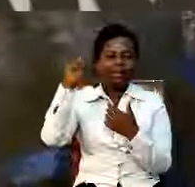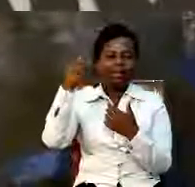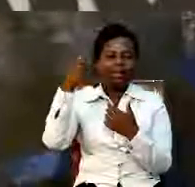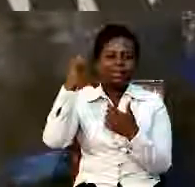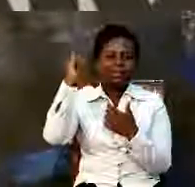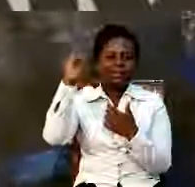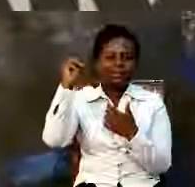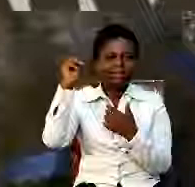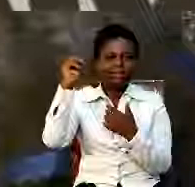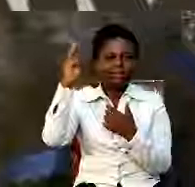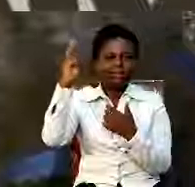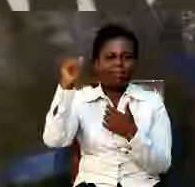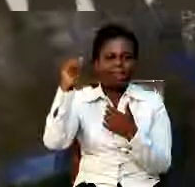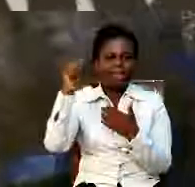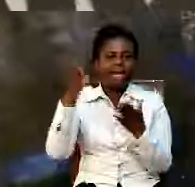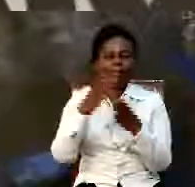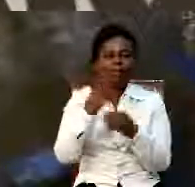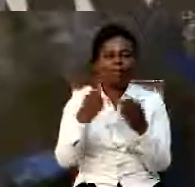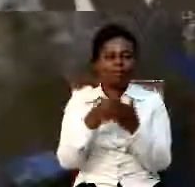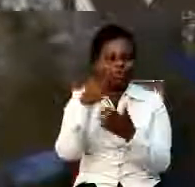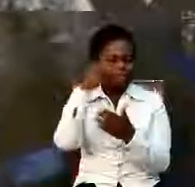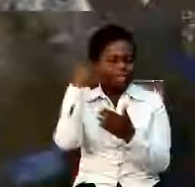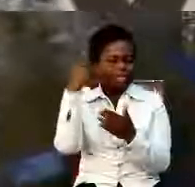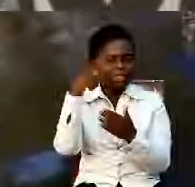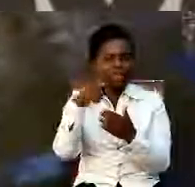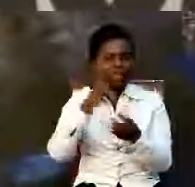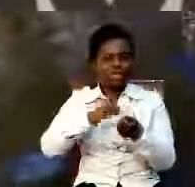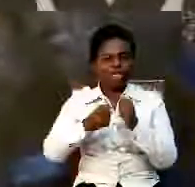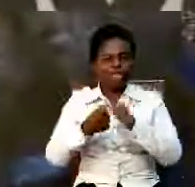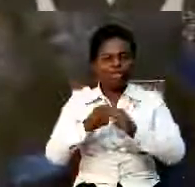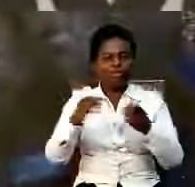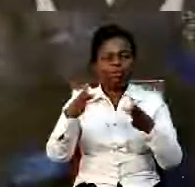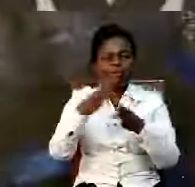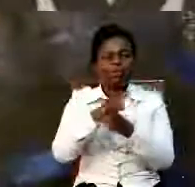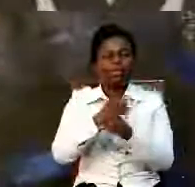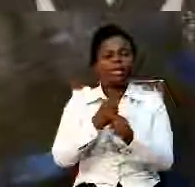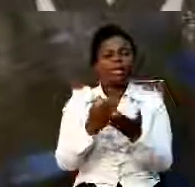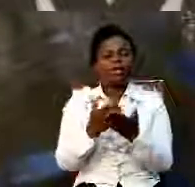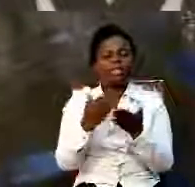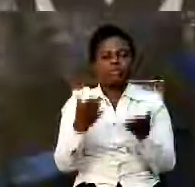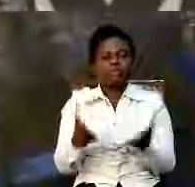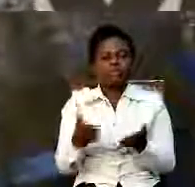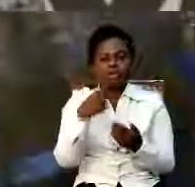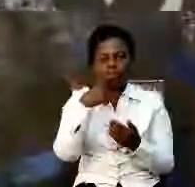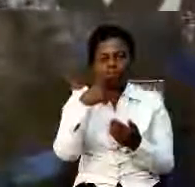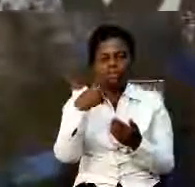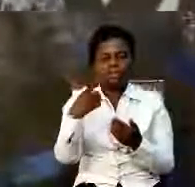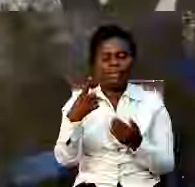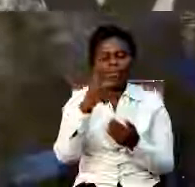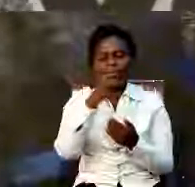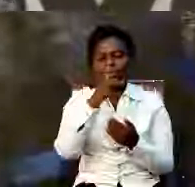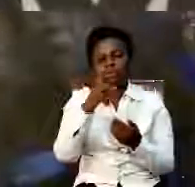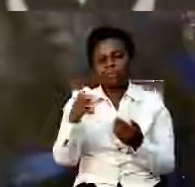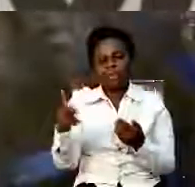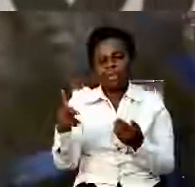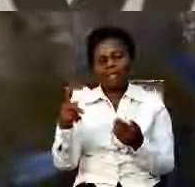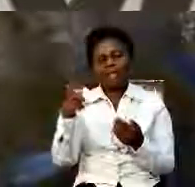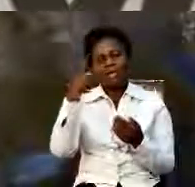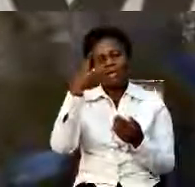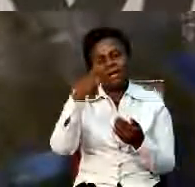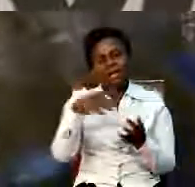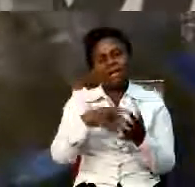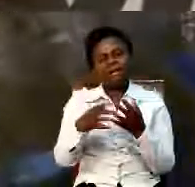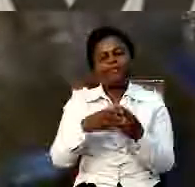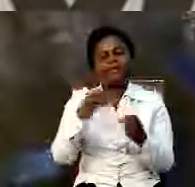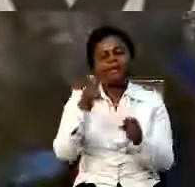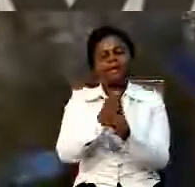ametupata kutoka pale Uchina na tumeiona changamoto unayoipata. Maana sasa tunasema kwa Kiswahili, inabidi yeye afanye kazi